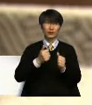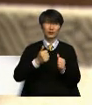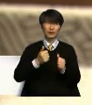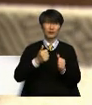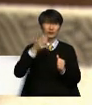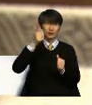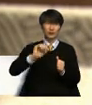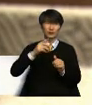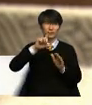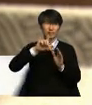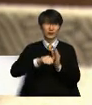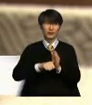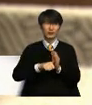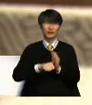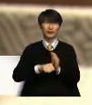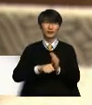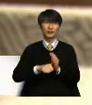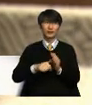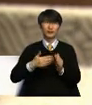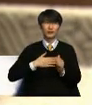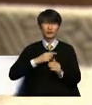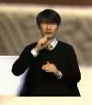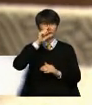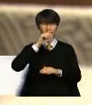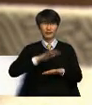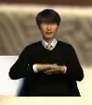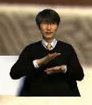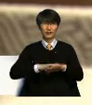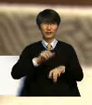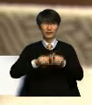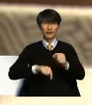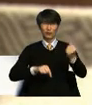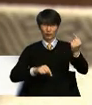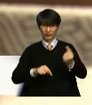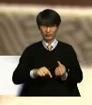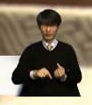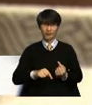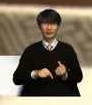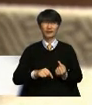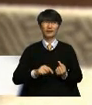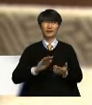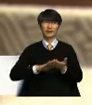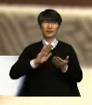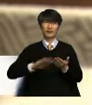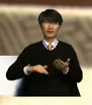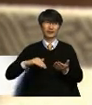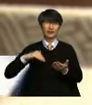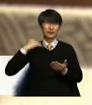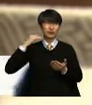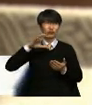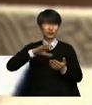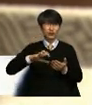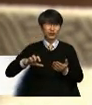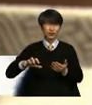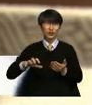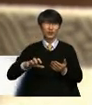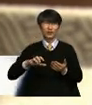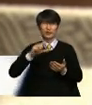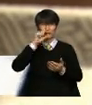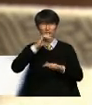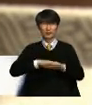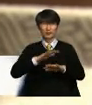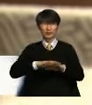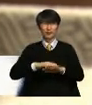때, 저는 가시밭길을 걸었습니다. 그 노동계에서 사실 뭐